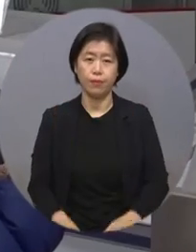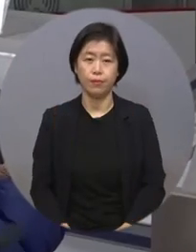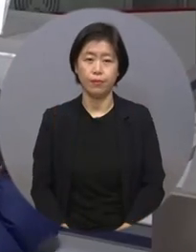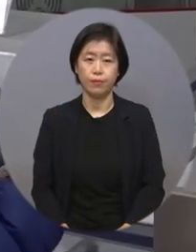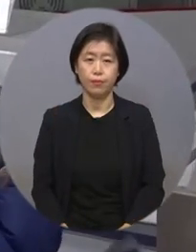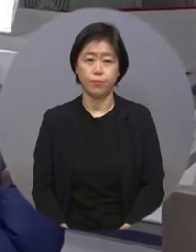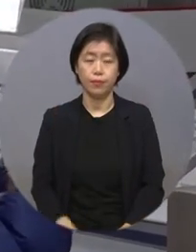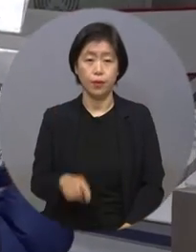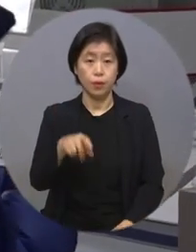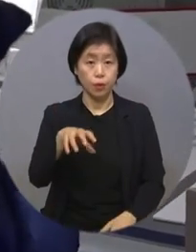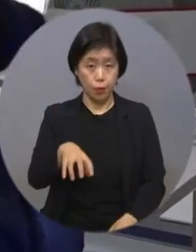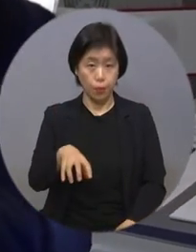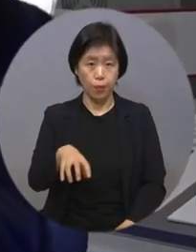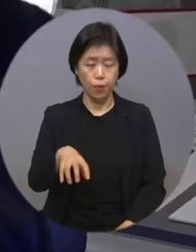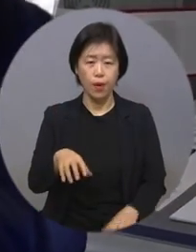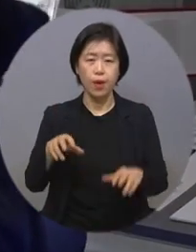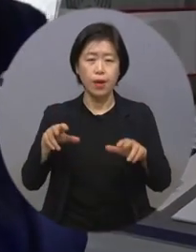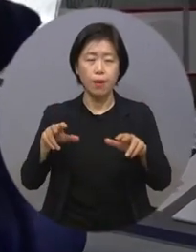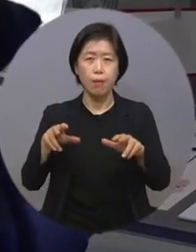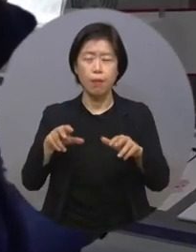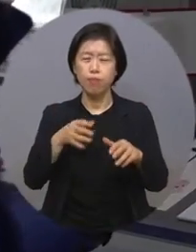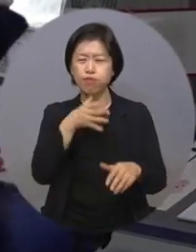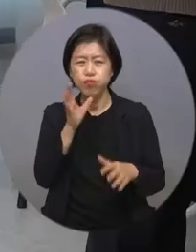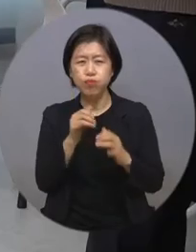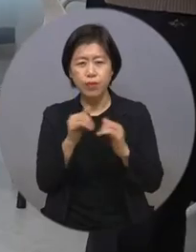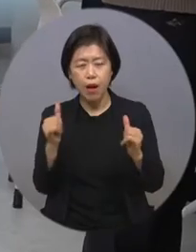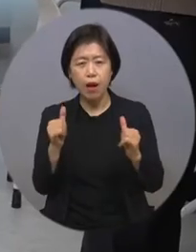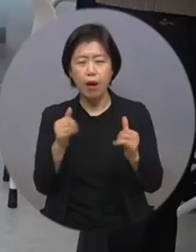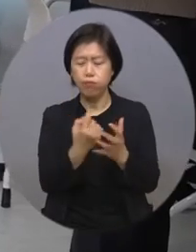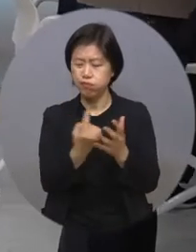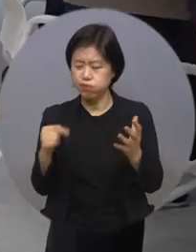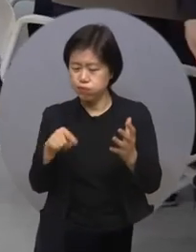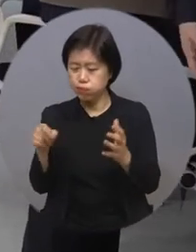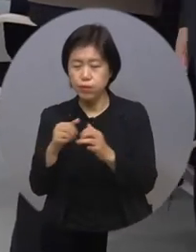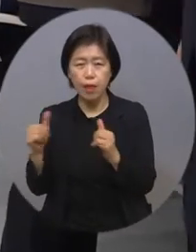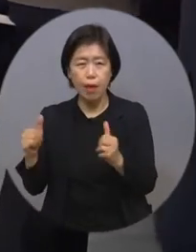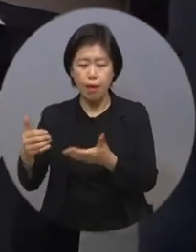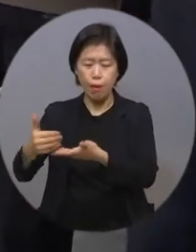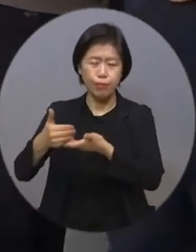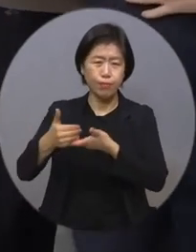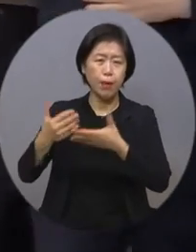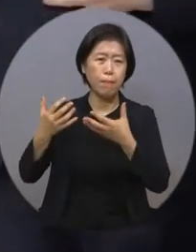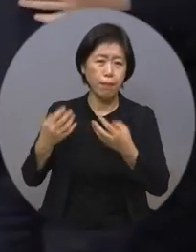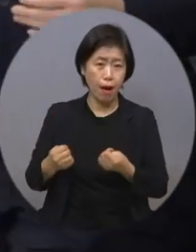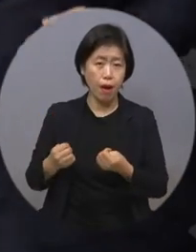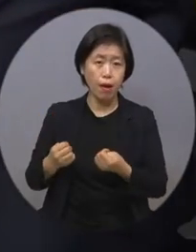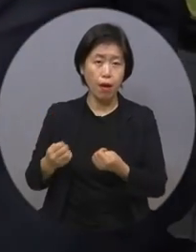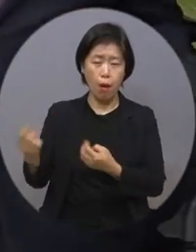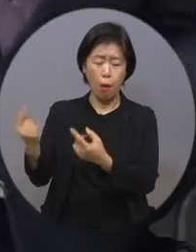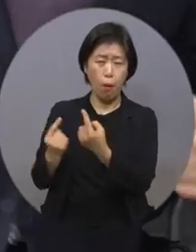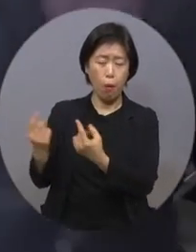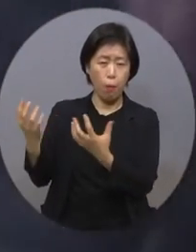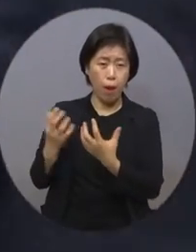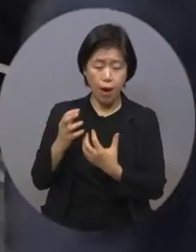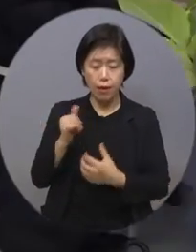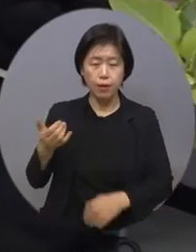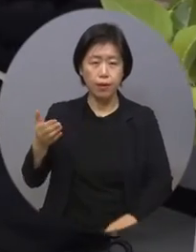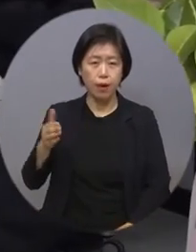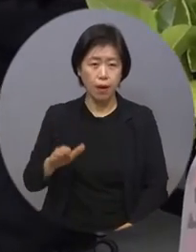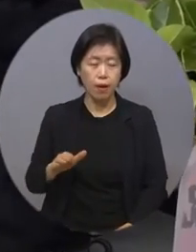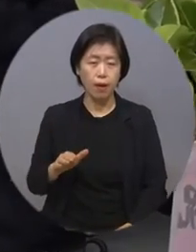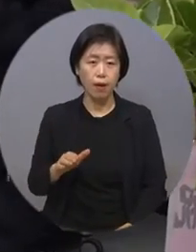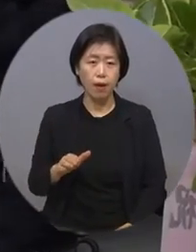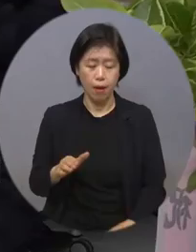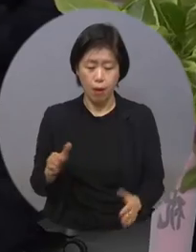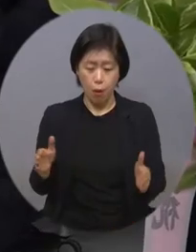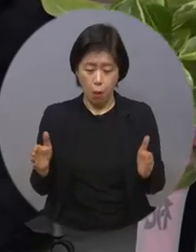그동안 지역 특성상 취약계층, 노령층의 민원이 많은 데 비해 협소한 공간으로 장시간의 민원